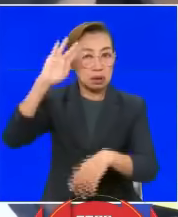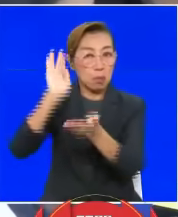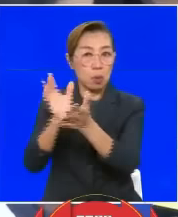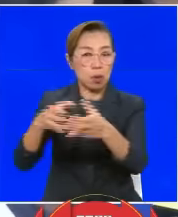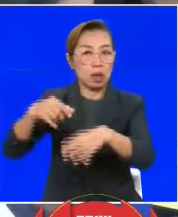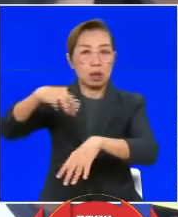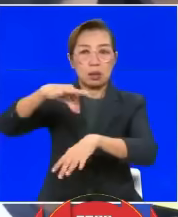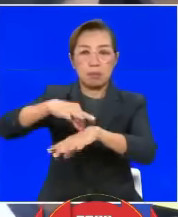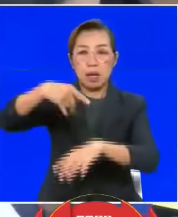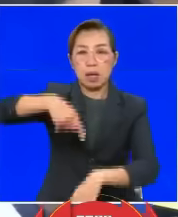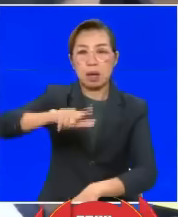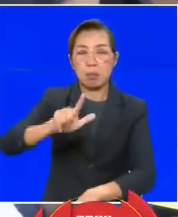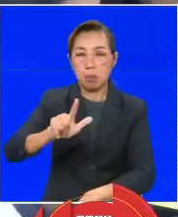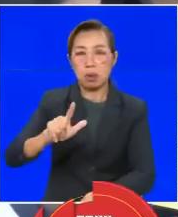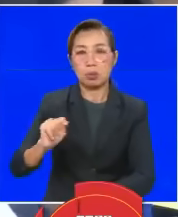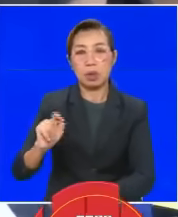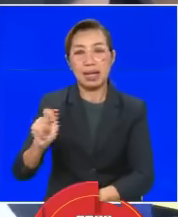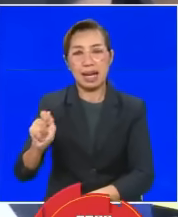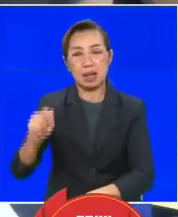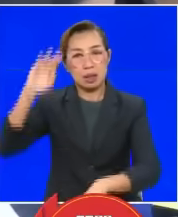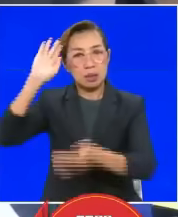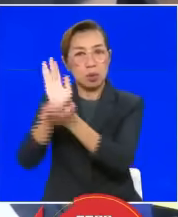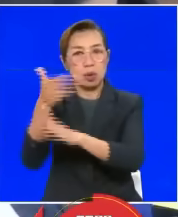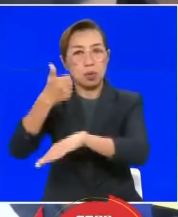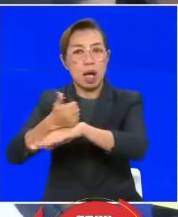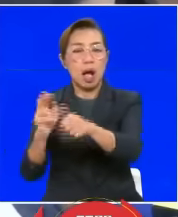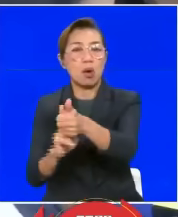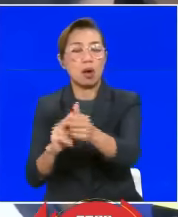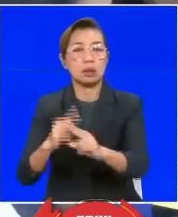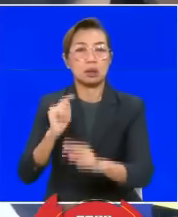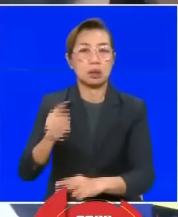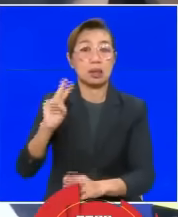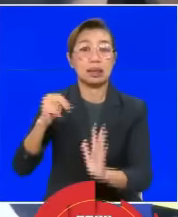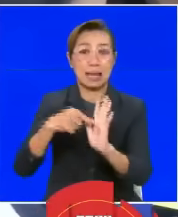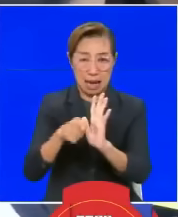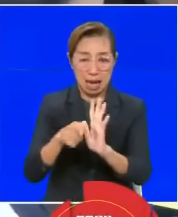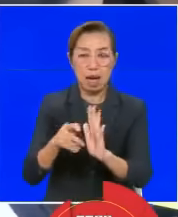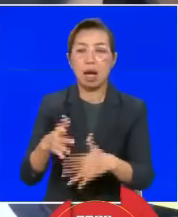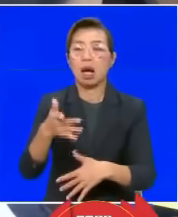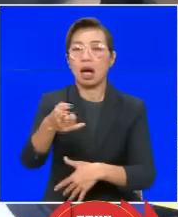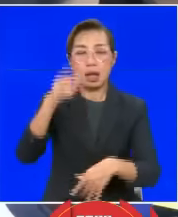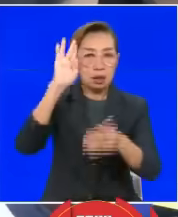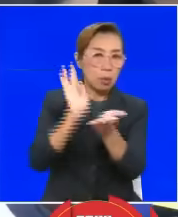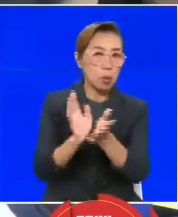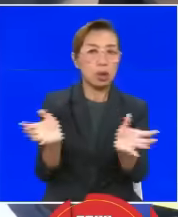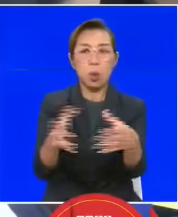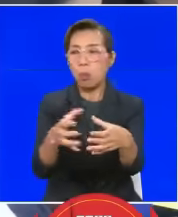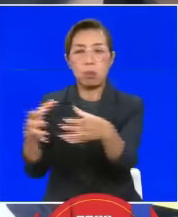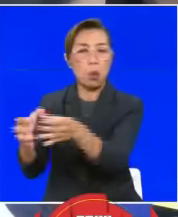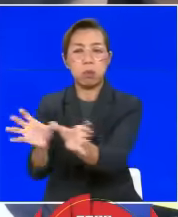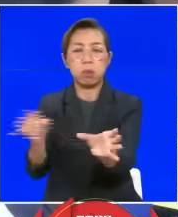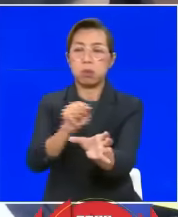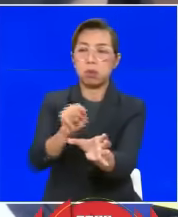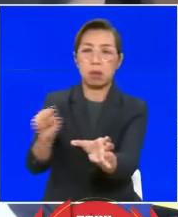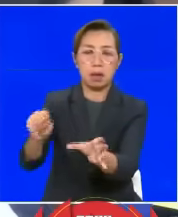พลเอกธนาชูวงศ์นะรองผตรที่เป็นหัวหน้าคณะประภาพสวรทั้งหมดนะจนถึงคณะภาพสวรทั้งหมดไม่ว่าจะเป็นของกอง